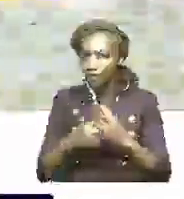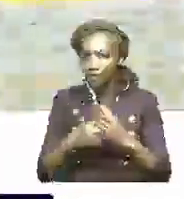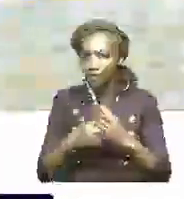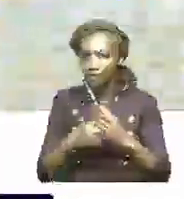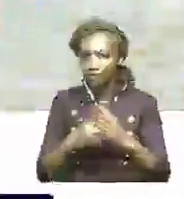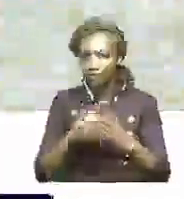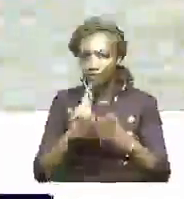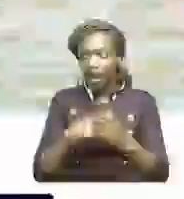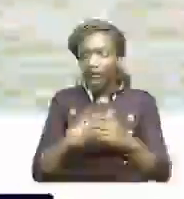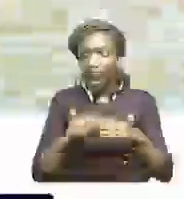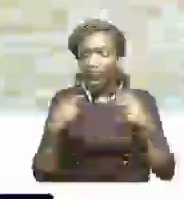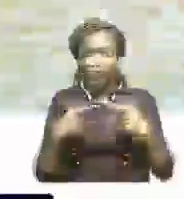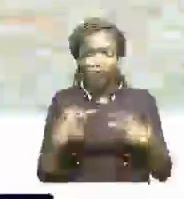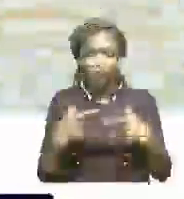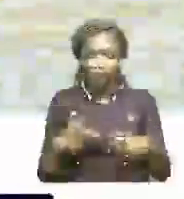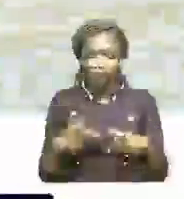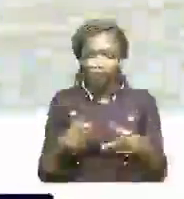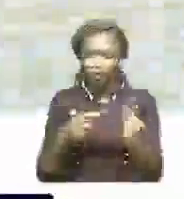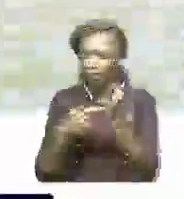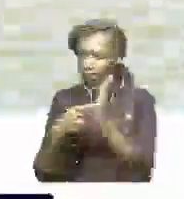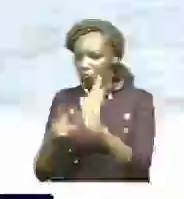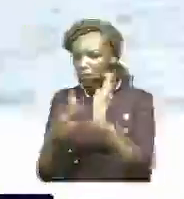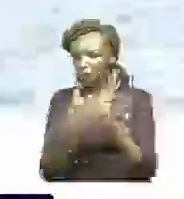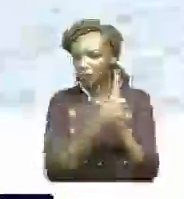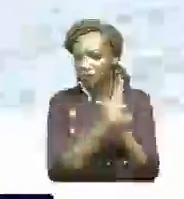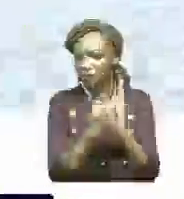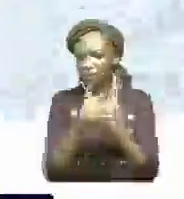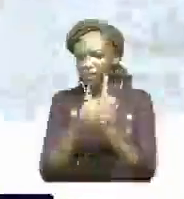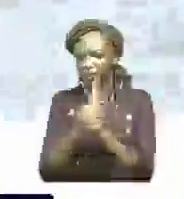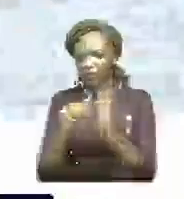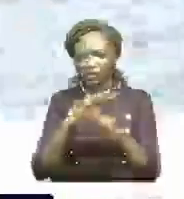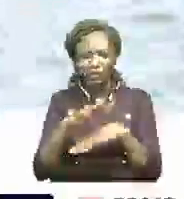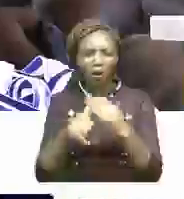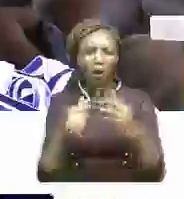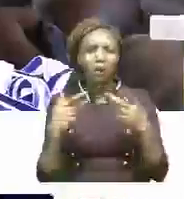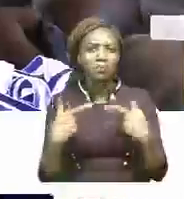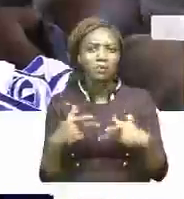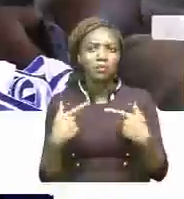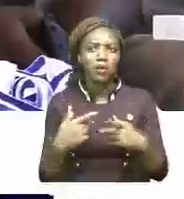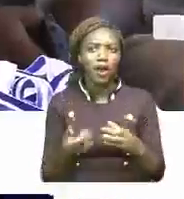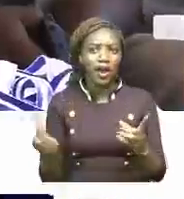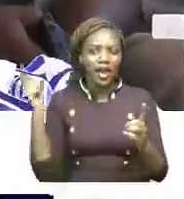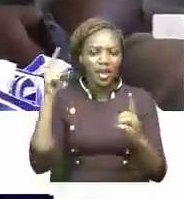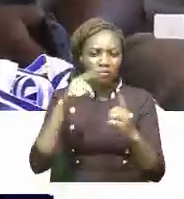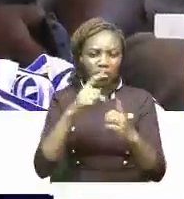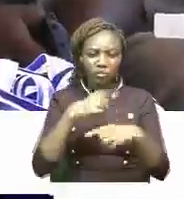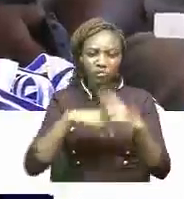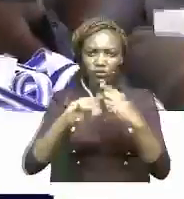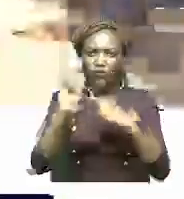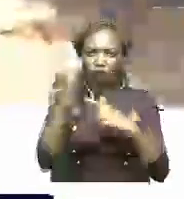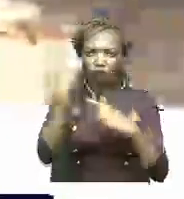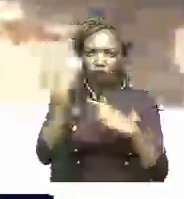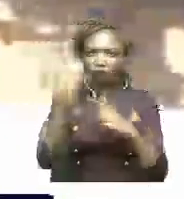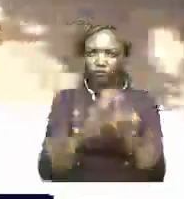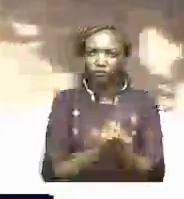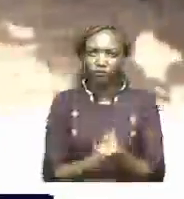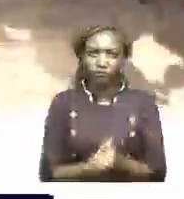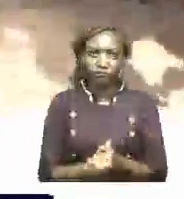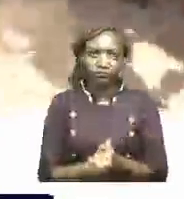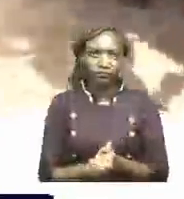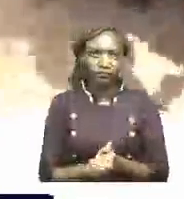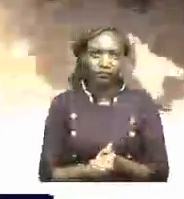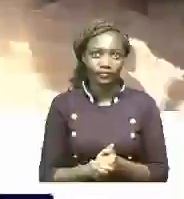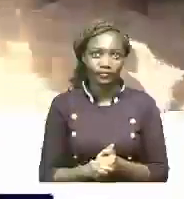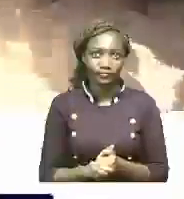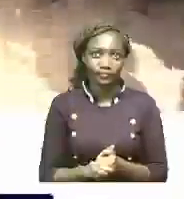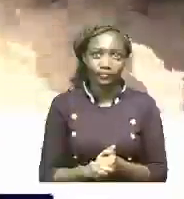maji wakaonyesha umahiri wao, wanaume kwa wanawake, wote wakiwa na lengo la kutoa tuzo kuu. Waliomenyana mireka na kupimana